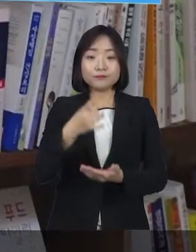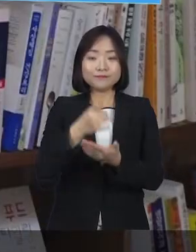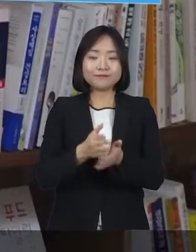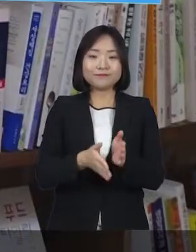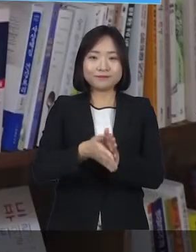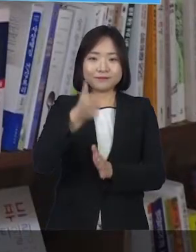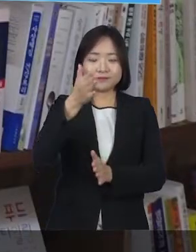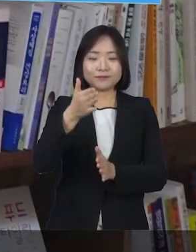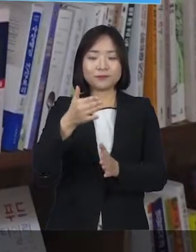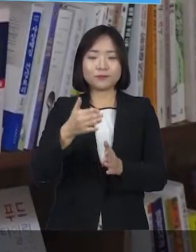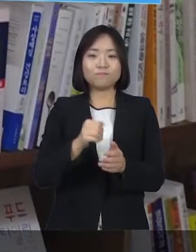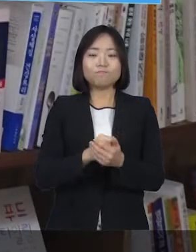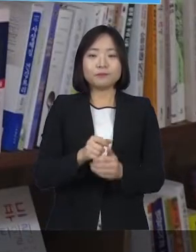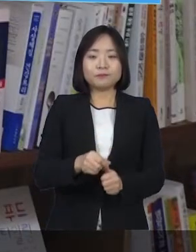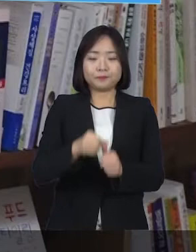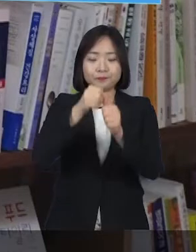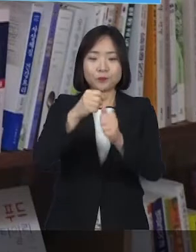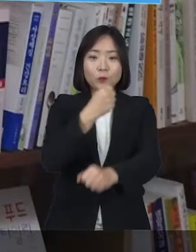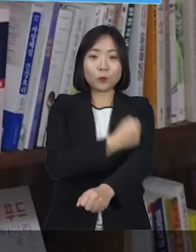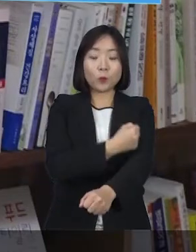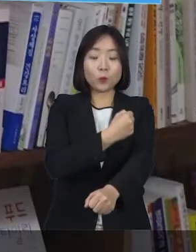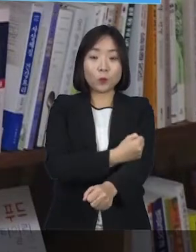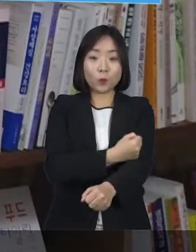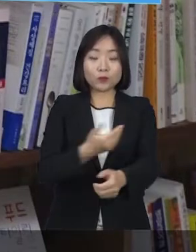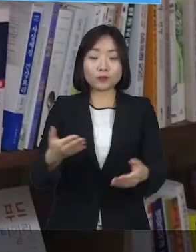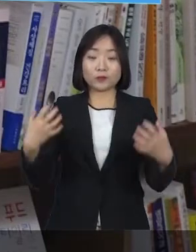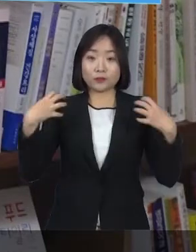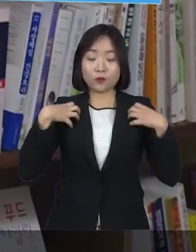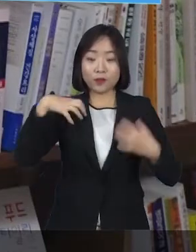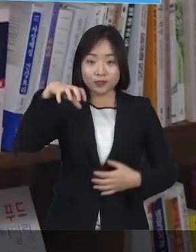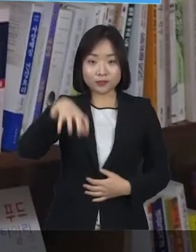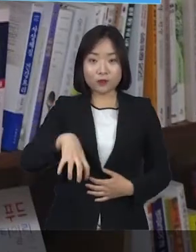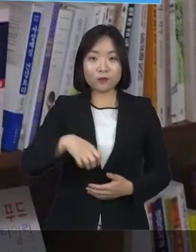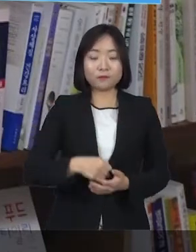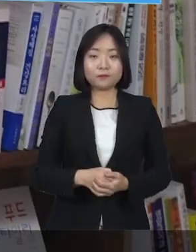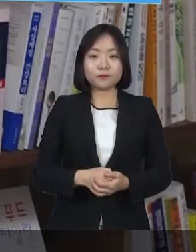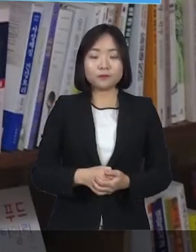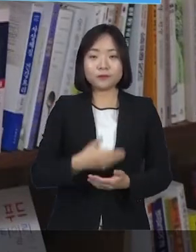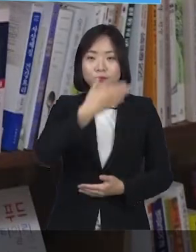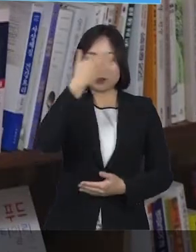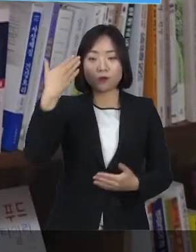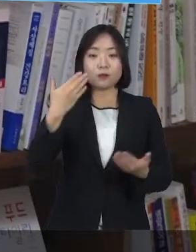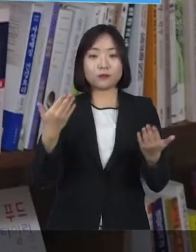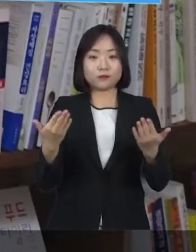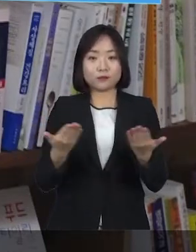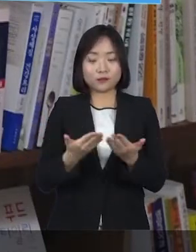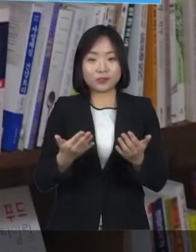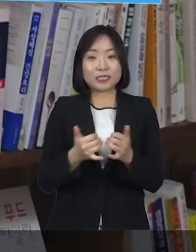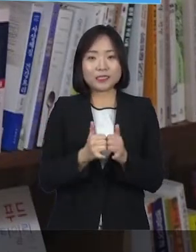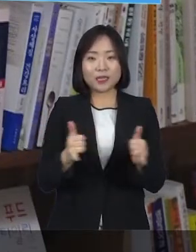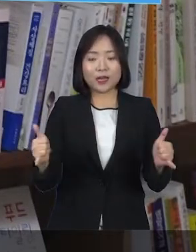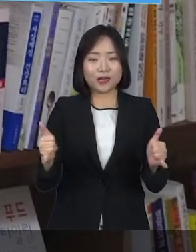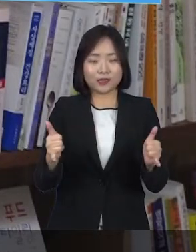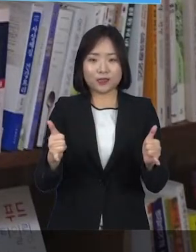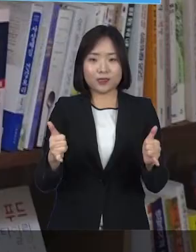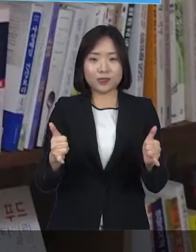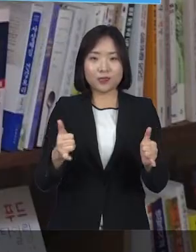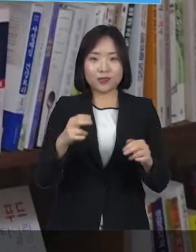천안시와 천안고용노동지청이 청년 내의 채용공제 연계를 위한 청년 일자리 창출 업무 협약을